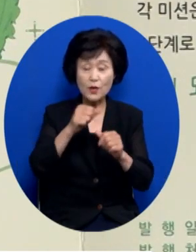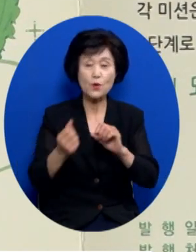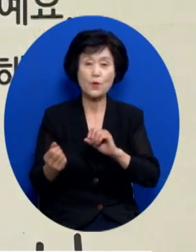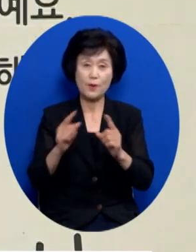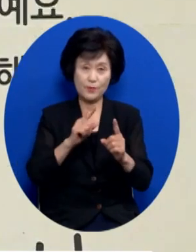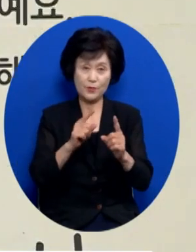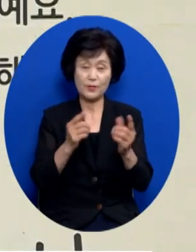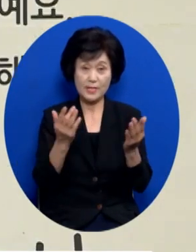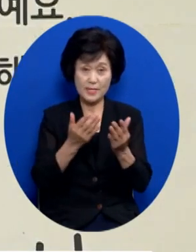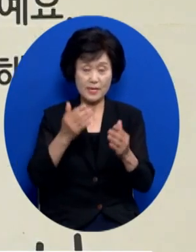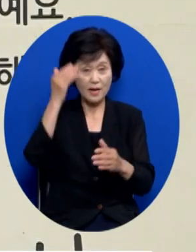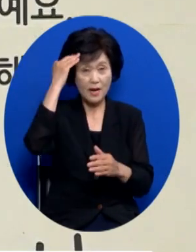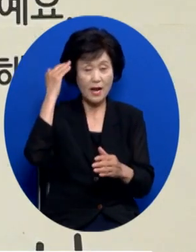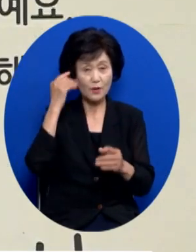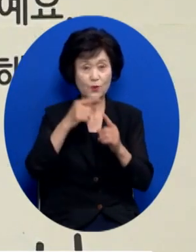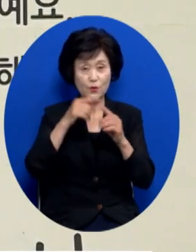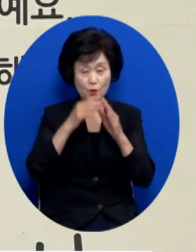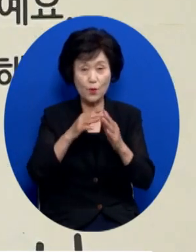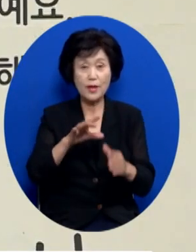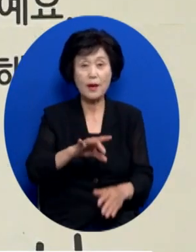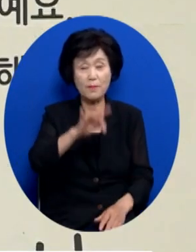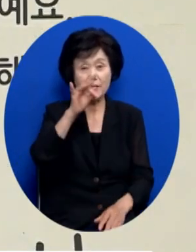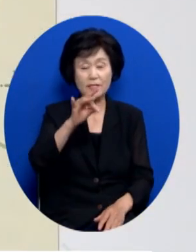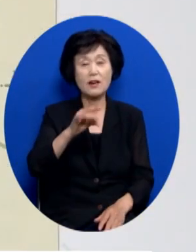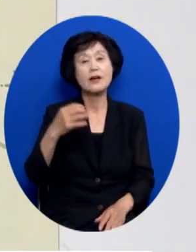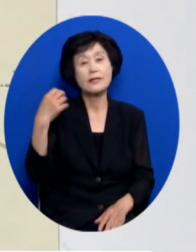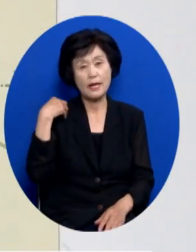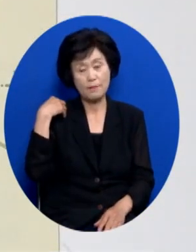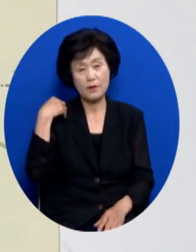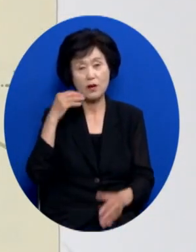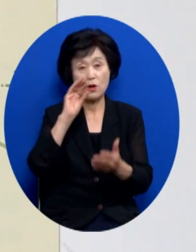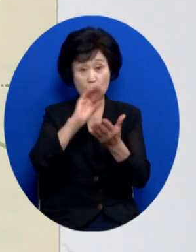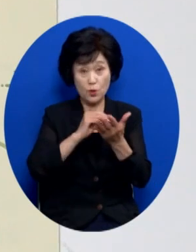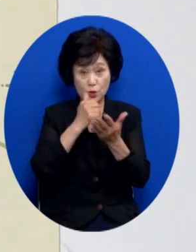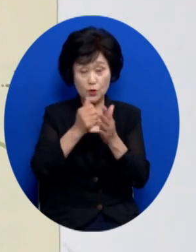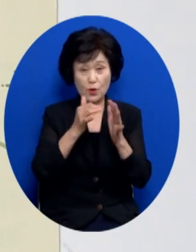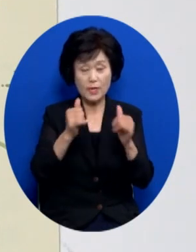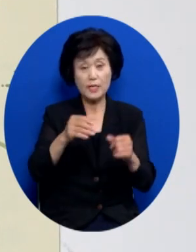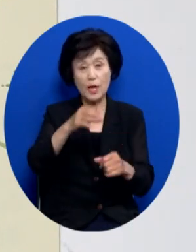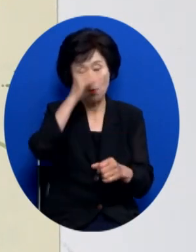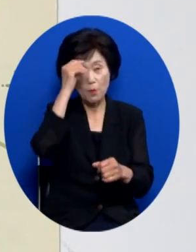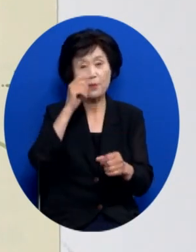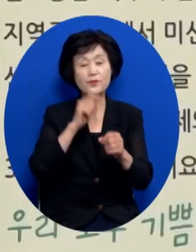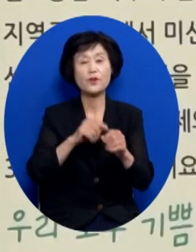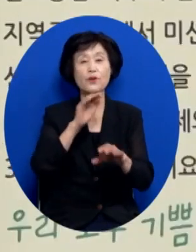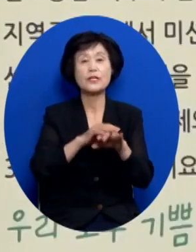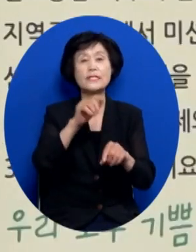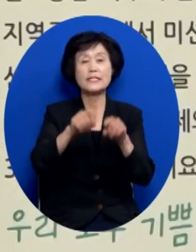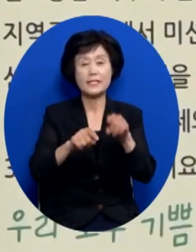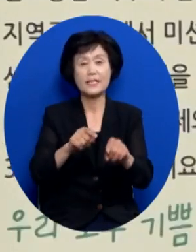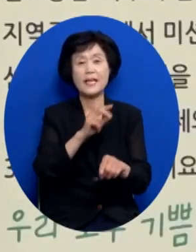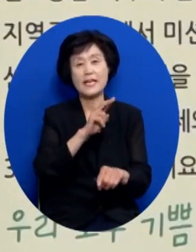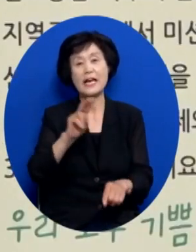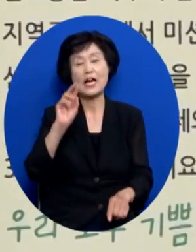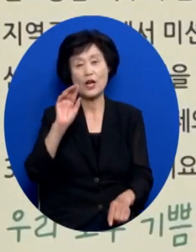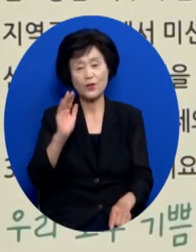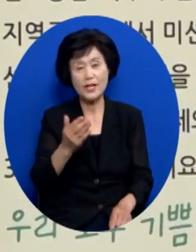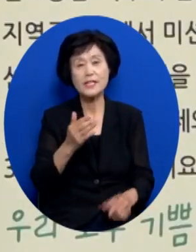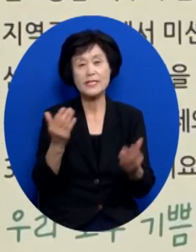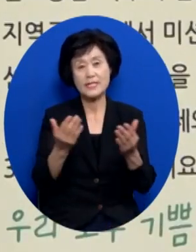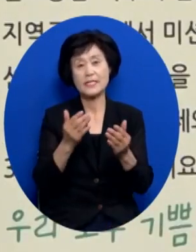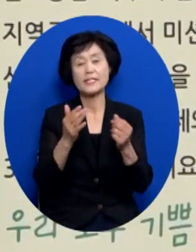일은 한국교회의 우선적 사명이자 그리스도인이 모범적으로 실천해야 할 과제이기